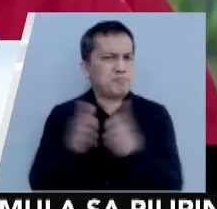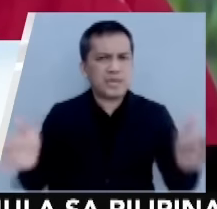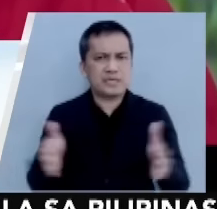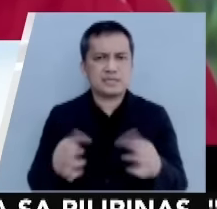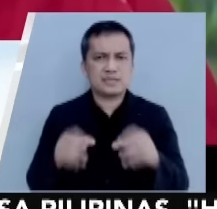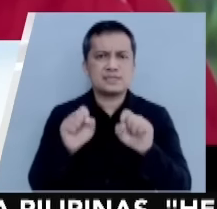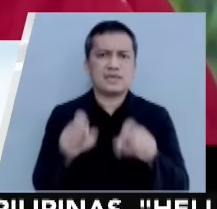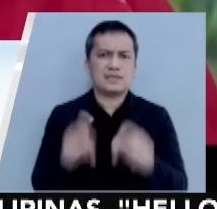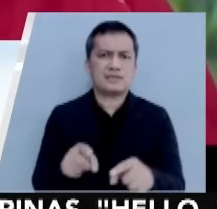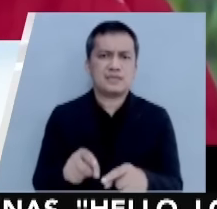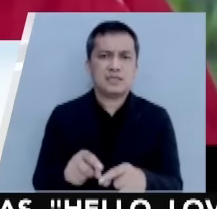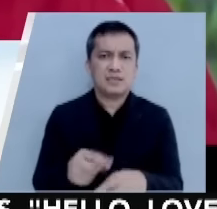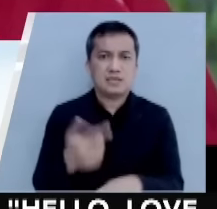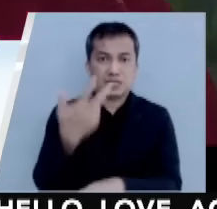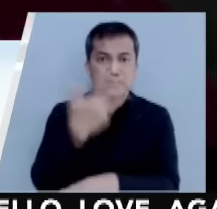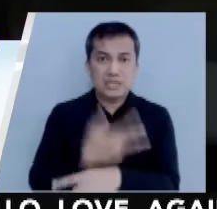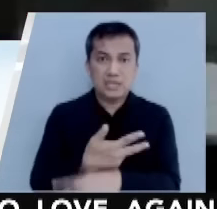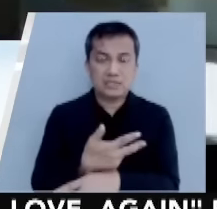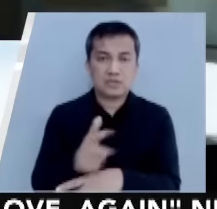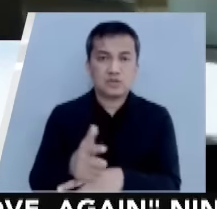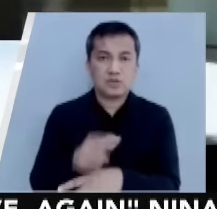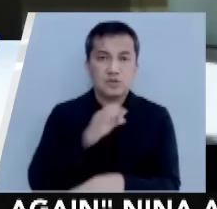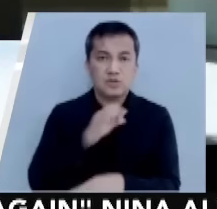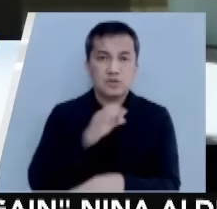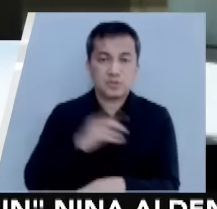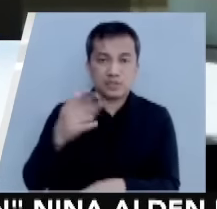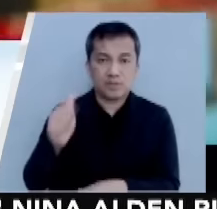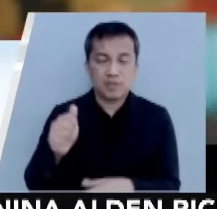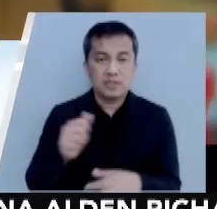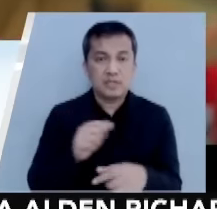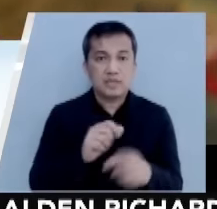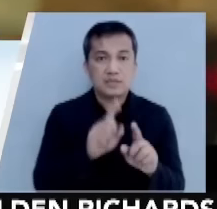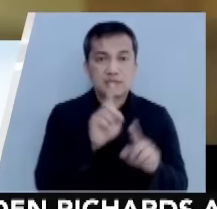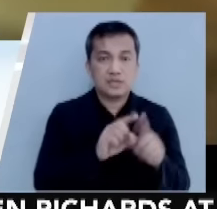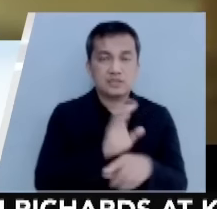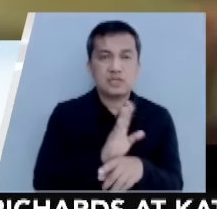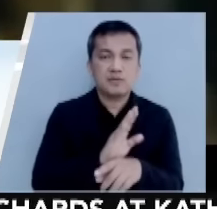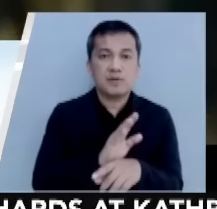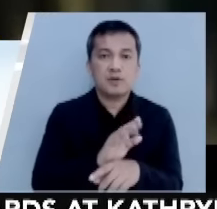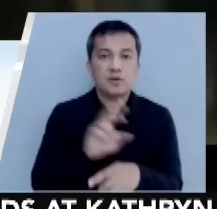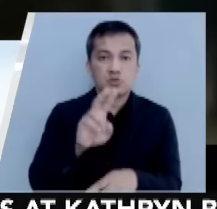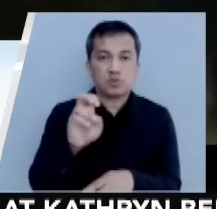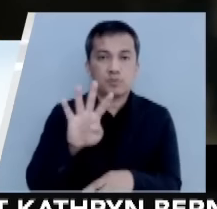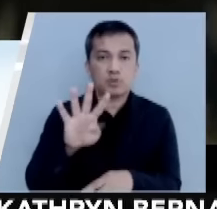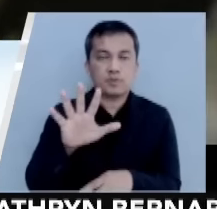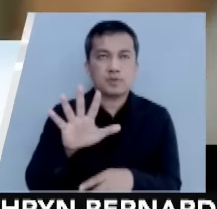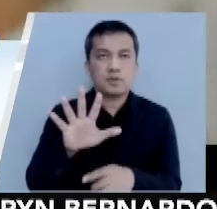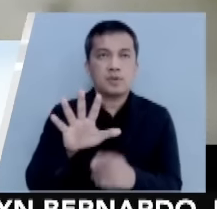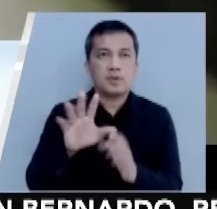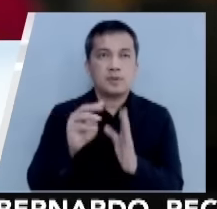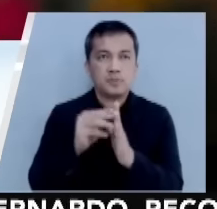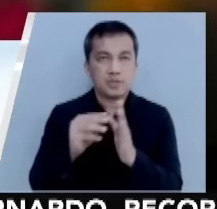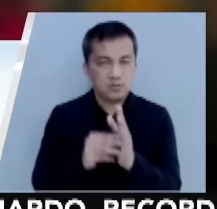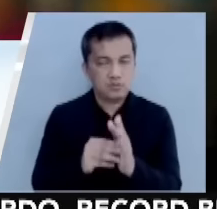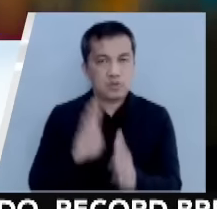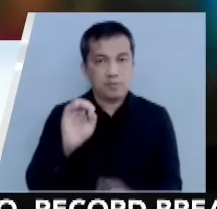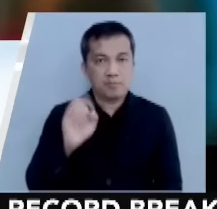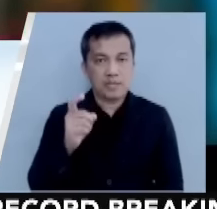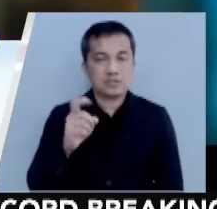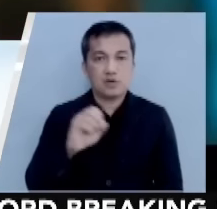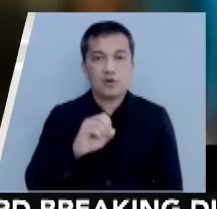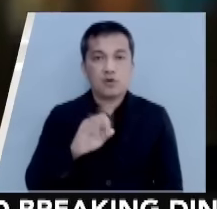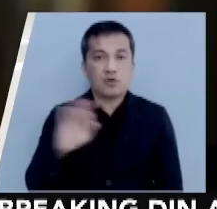ang collaboration film ng GMA Pictures at Star Cinema ng 245 million pesos sa box office. Nag-set din